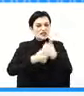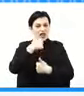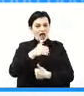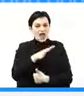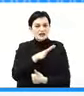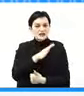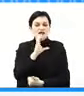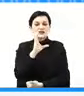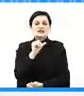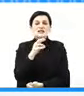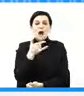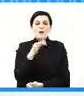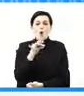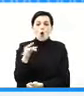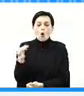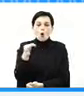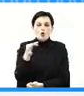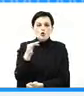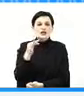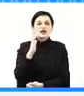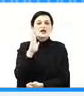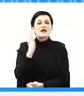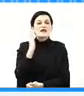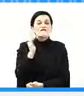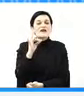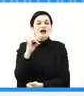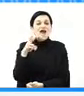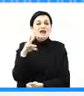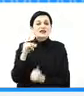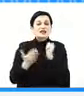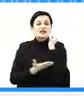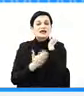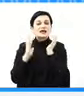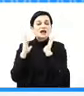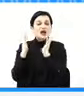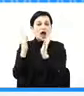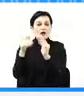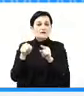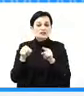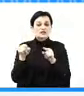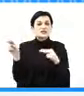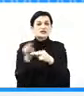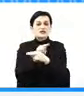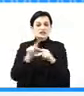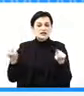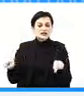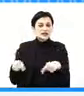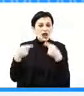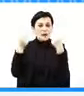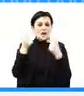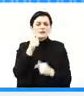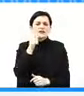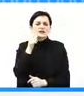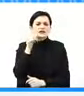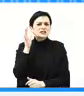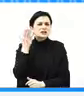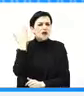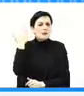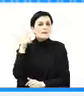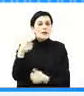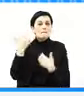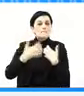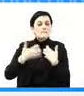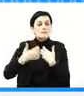სამგორის რაიონში ვარკეთილის ხევის რეაბილიტაციასთან დაკავშირებით. ადრე წლების წინ აქ იყო